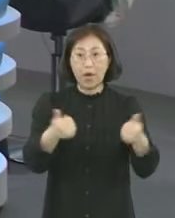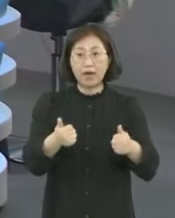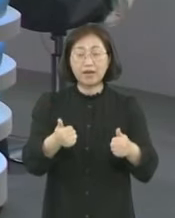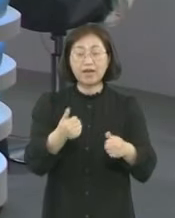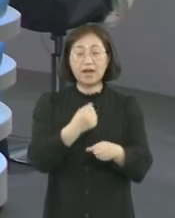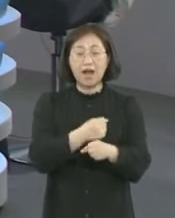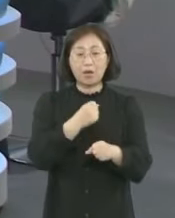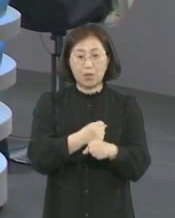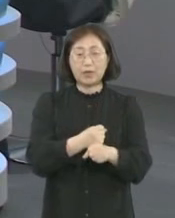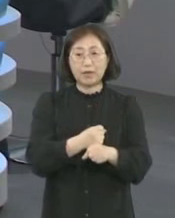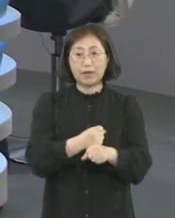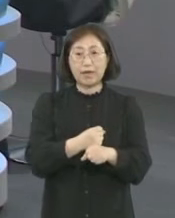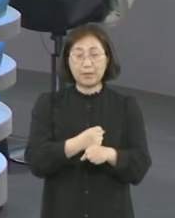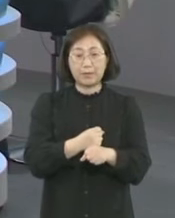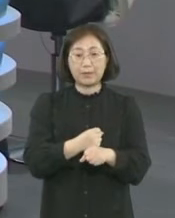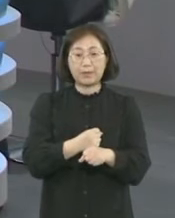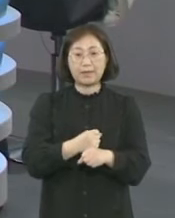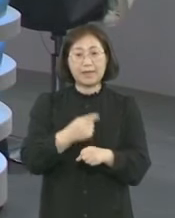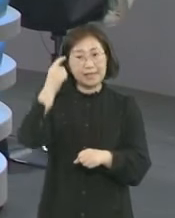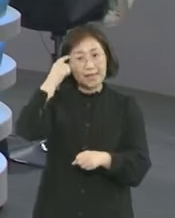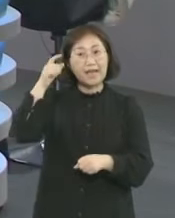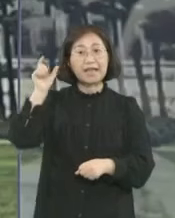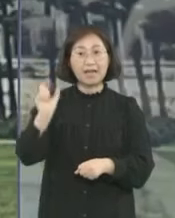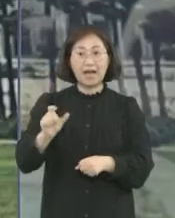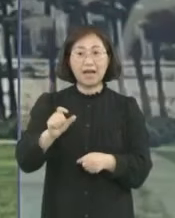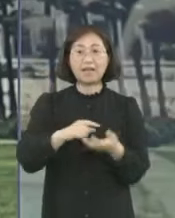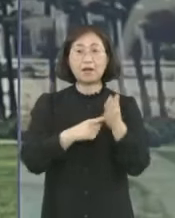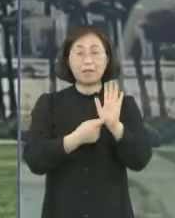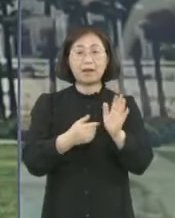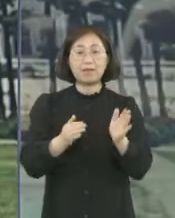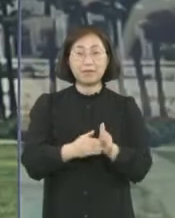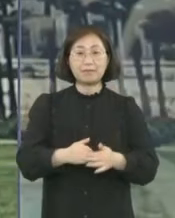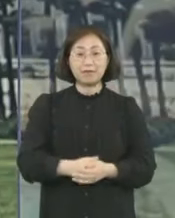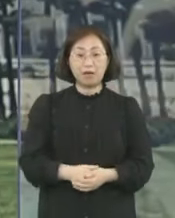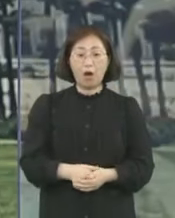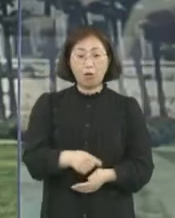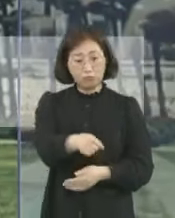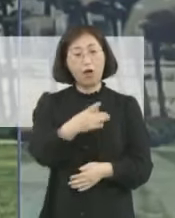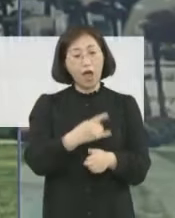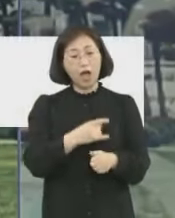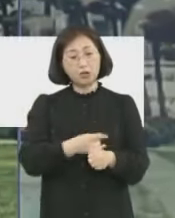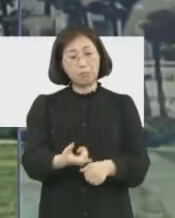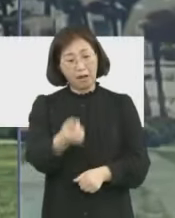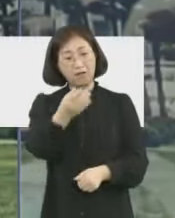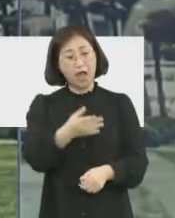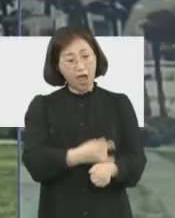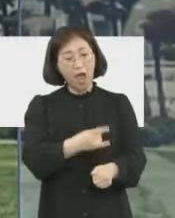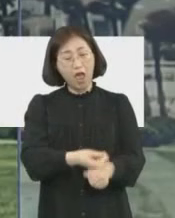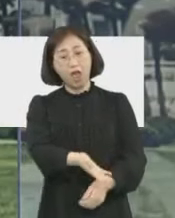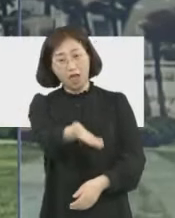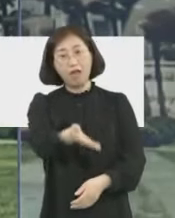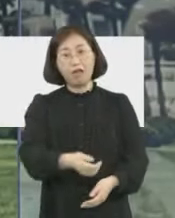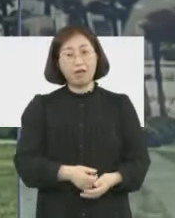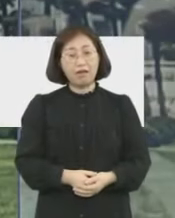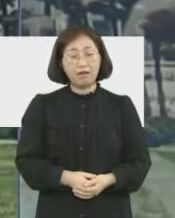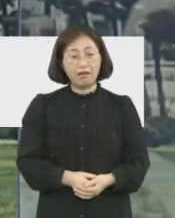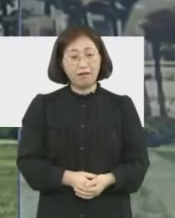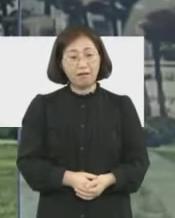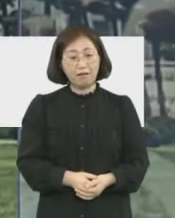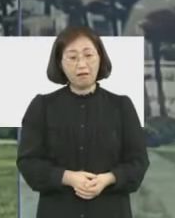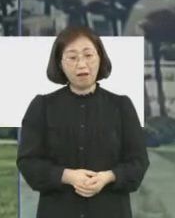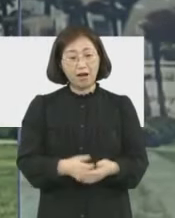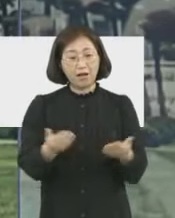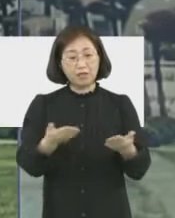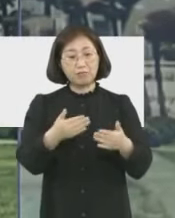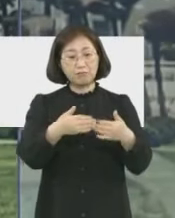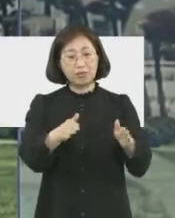집무실에 강한 의지를 가지고 있다는 점도 밝혔습니다. 그거 해야죠. 빨리 하시죠. 그리고 그